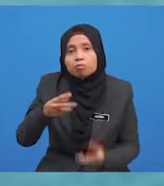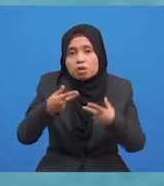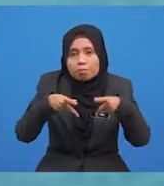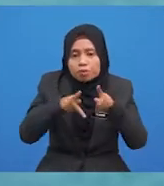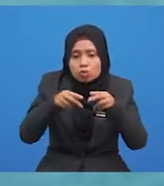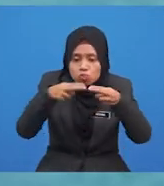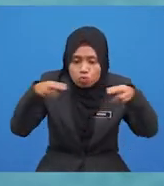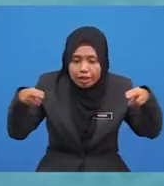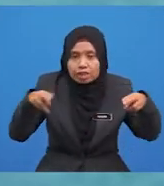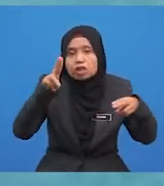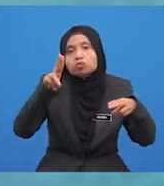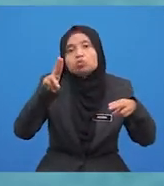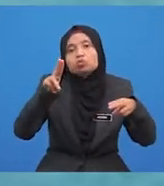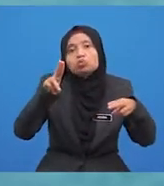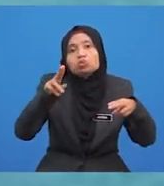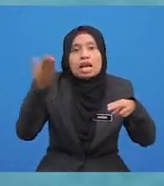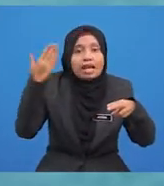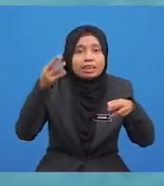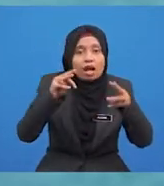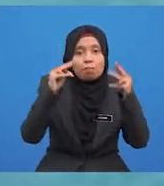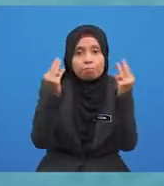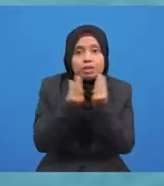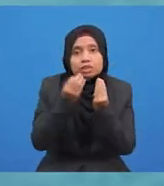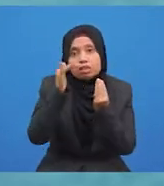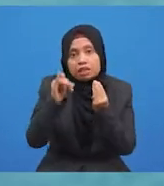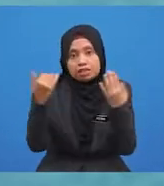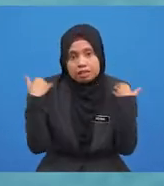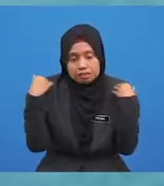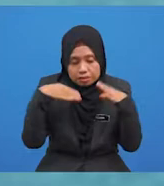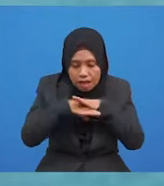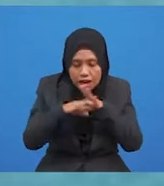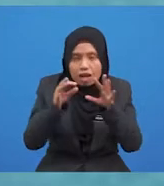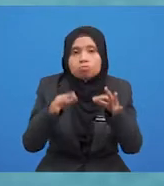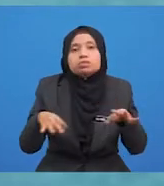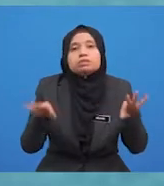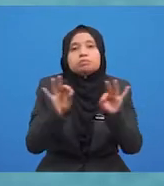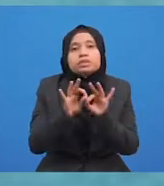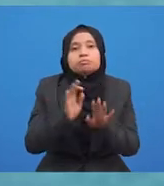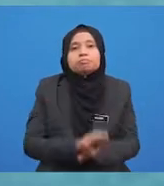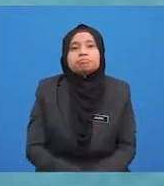Murid-murid perlu menghuraikan dua latar masyarakat yang terdapat dalam cerpen Oren.